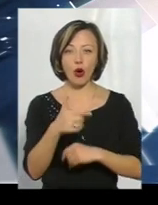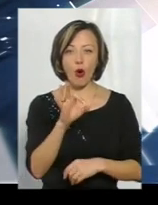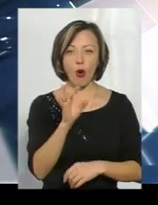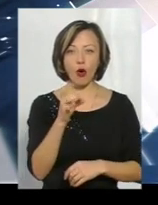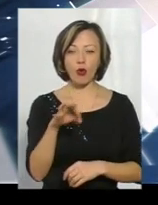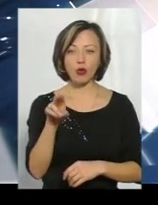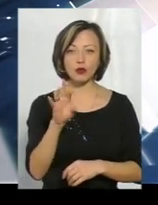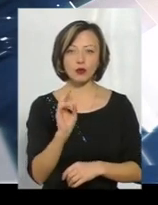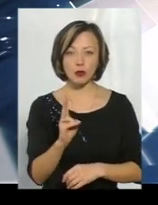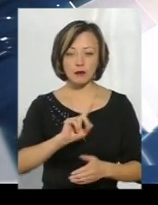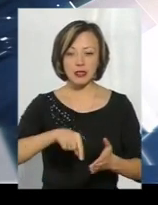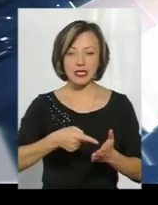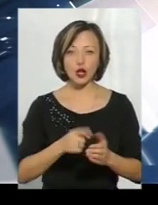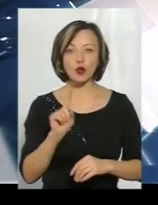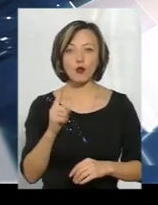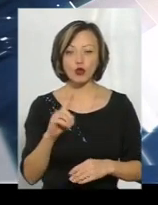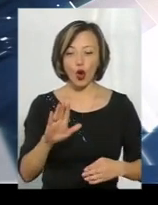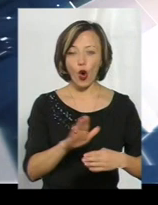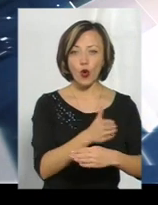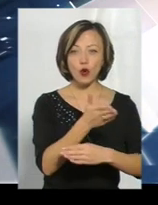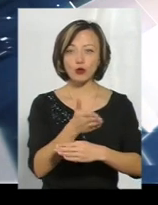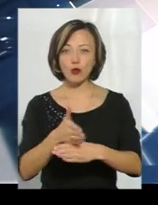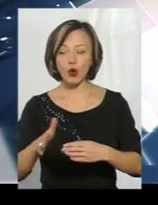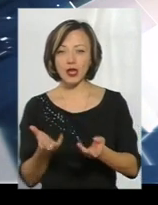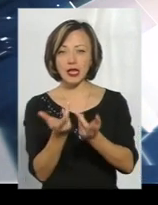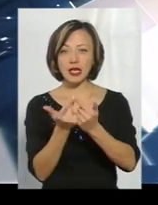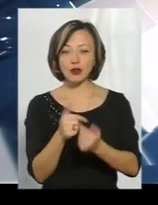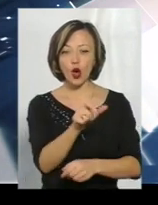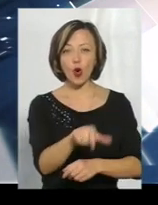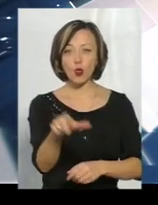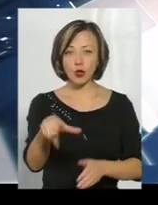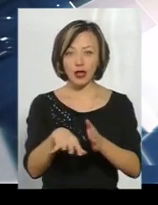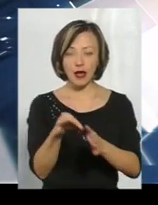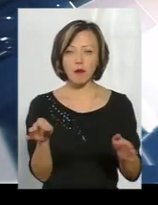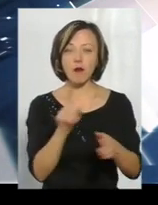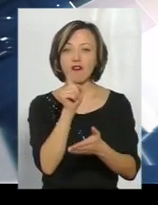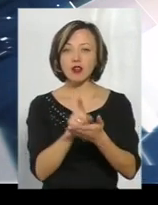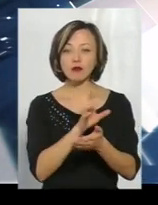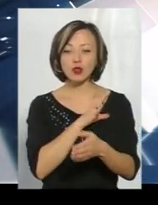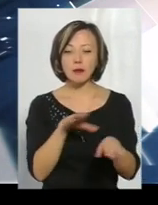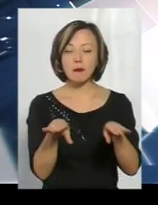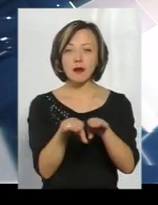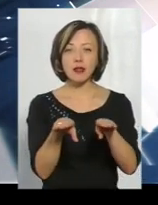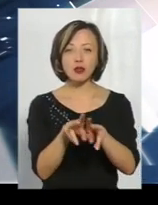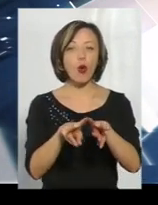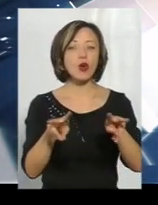тому що розподіл кількості виборців повинен бути приблизно однаковий. В